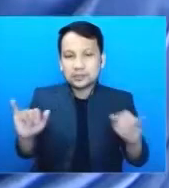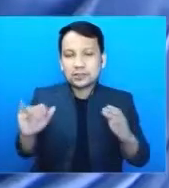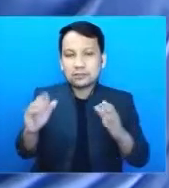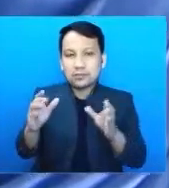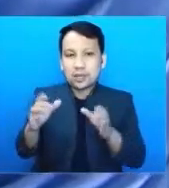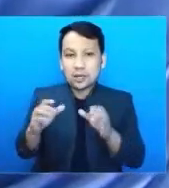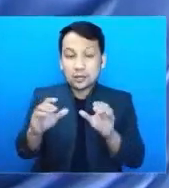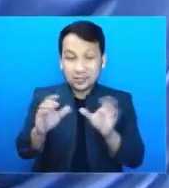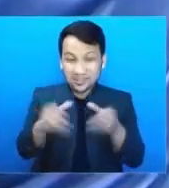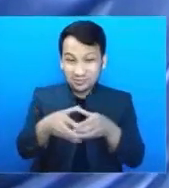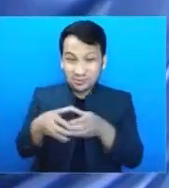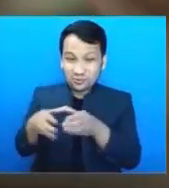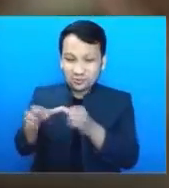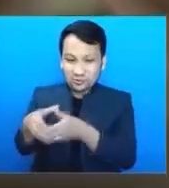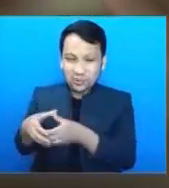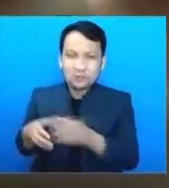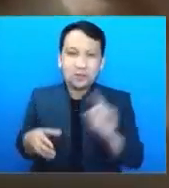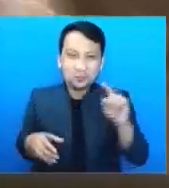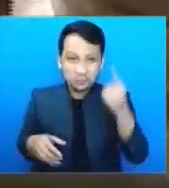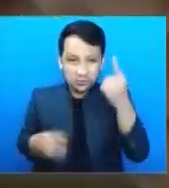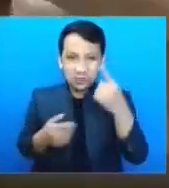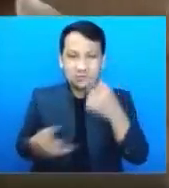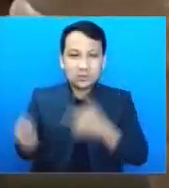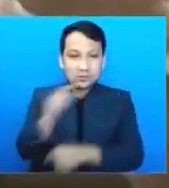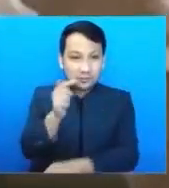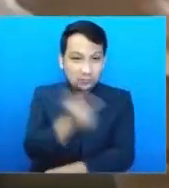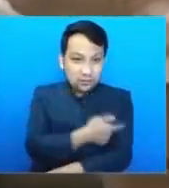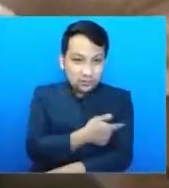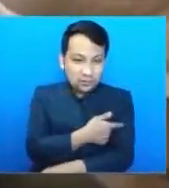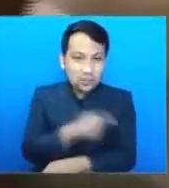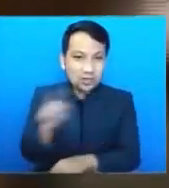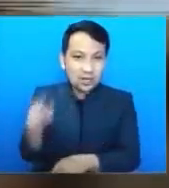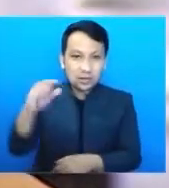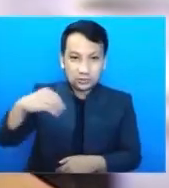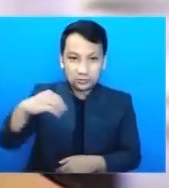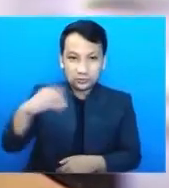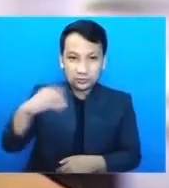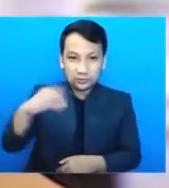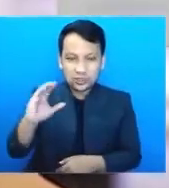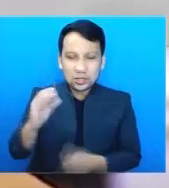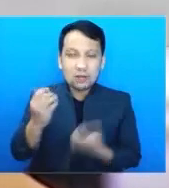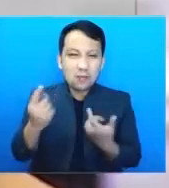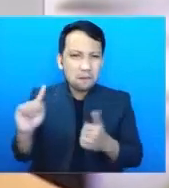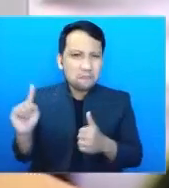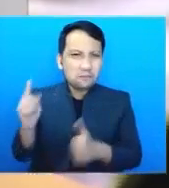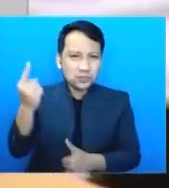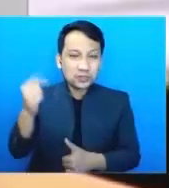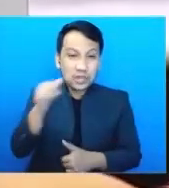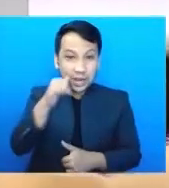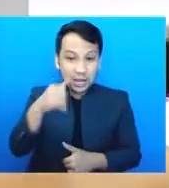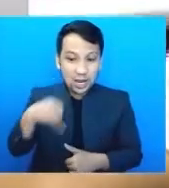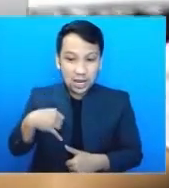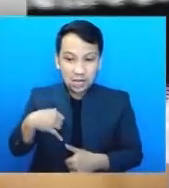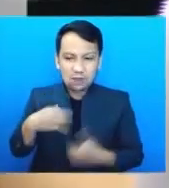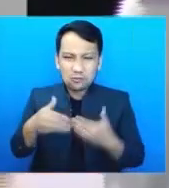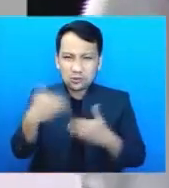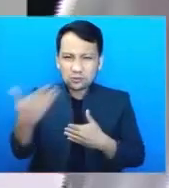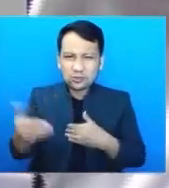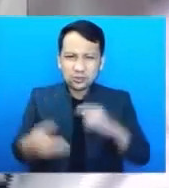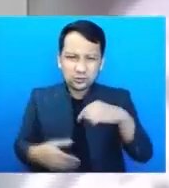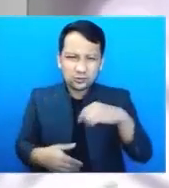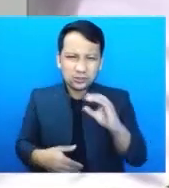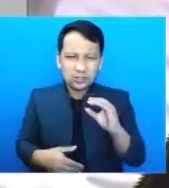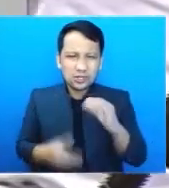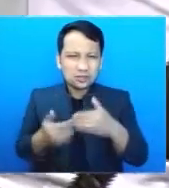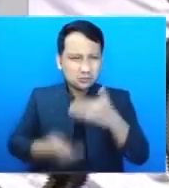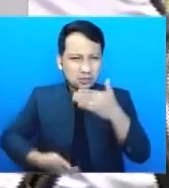naman, nangunguna ngayon sa vaccination turnout ang Quezon City. Katunayan, kahapon, nagtala ang lungsod ng record high